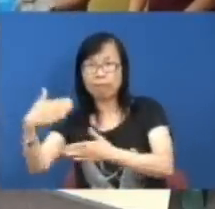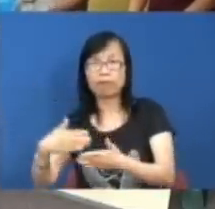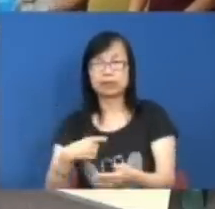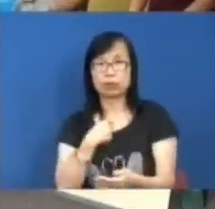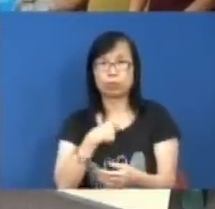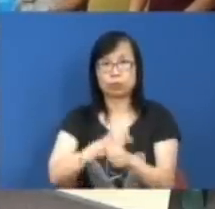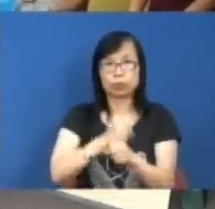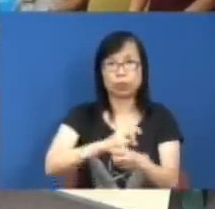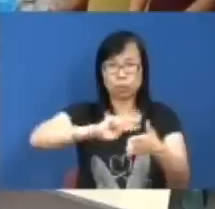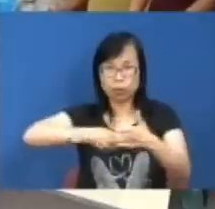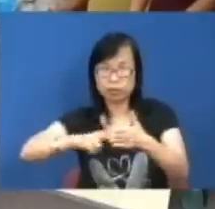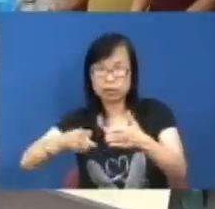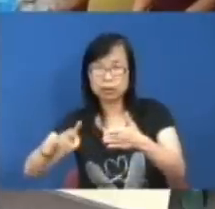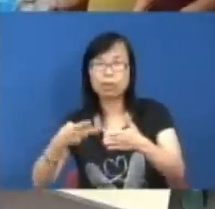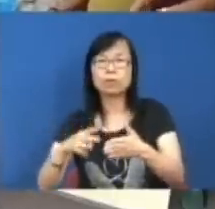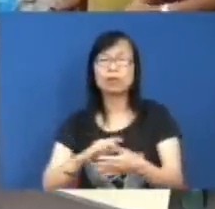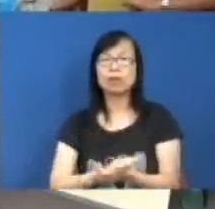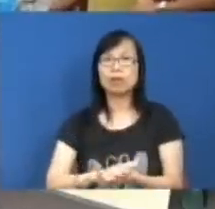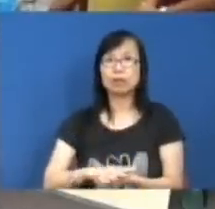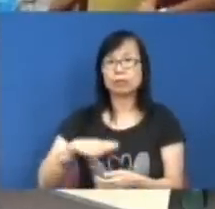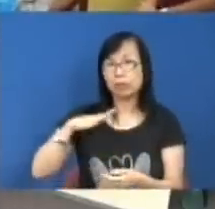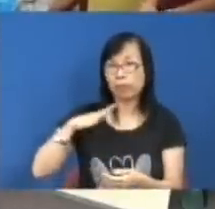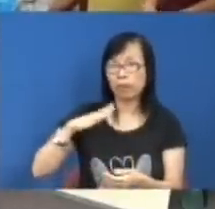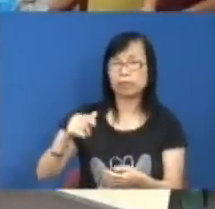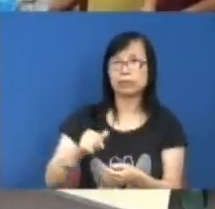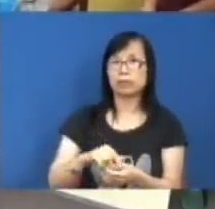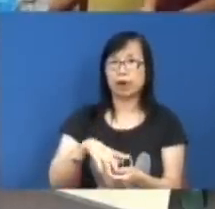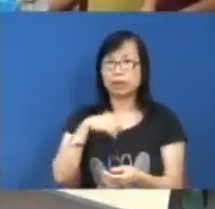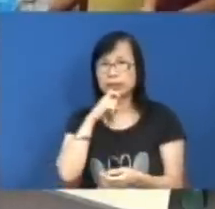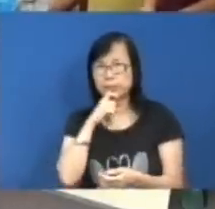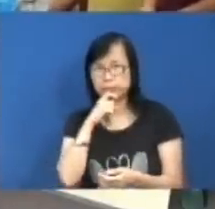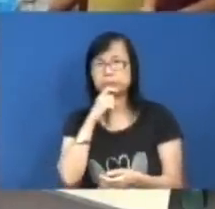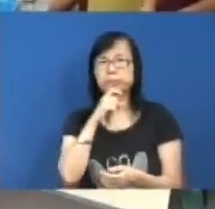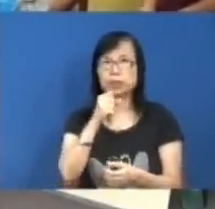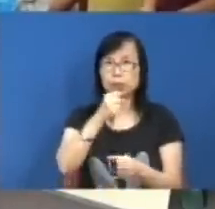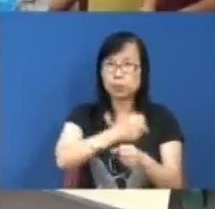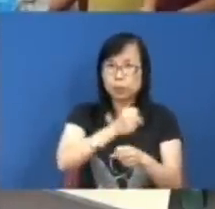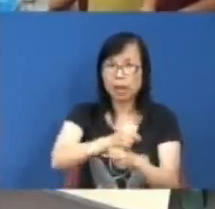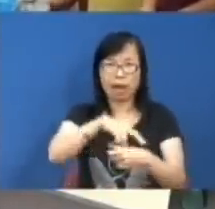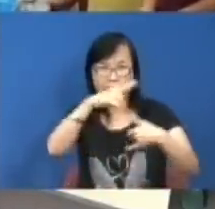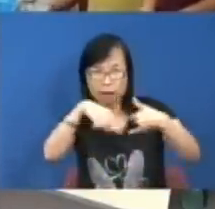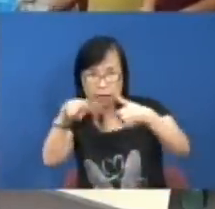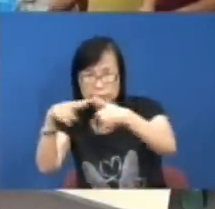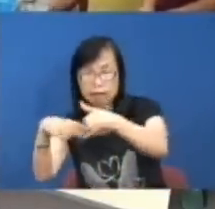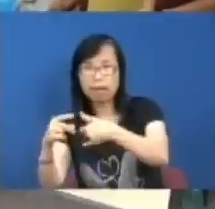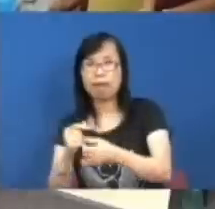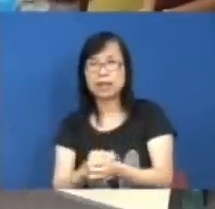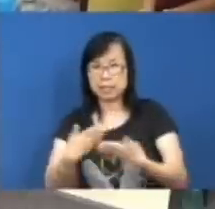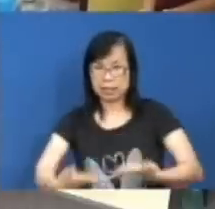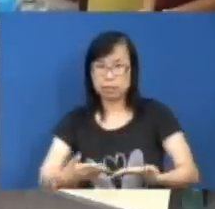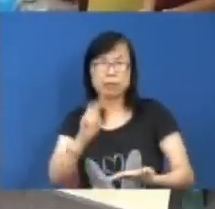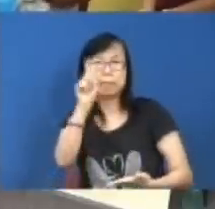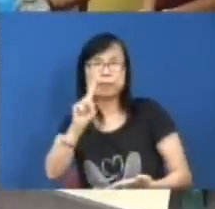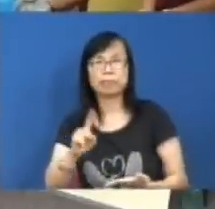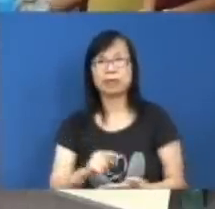嘅維修嘅情況底下咧，我哋都會開始去籌備，例如到現場檢查翻啊，而家個牆底係點樣？咁